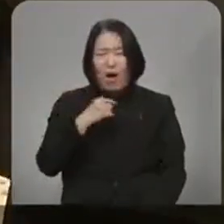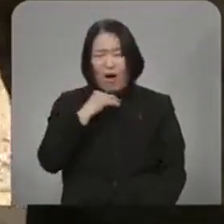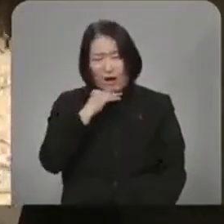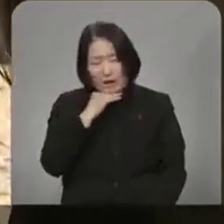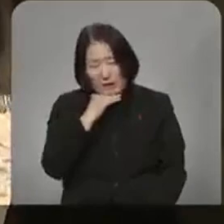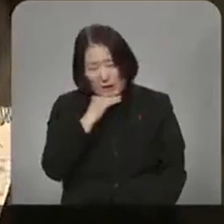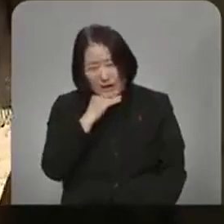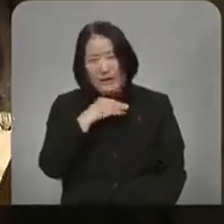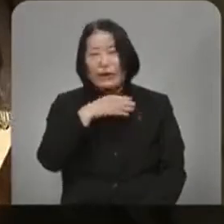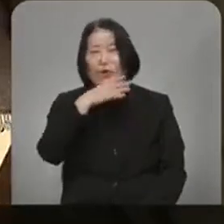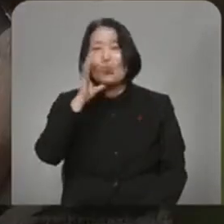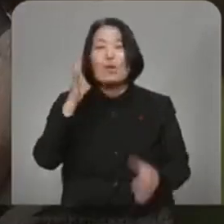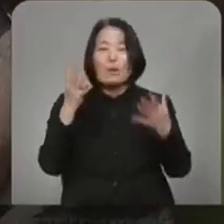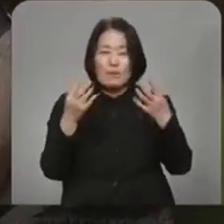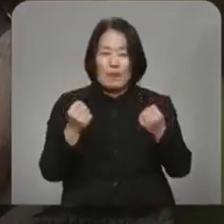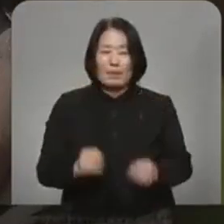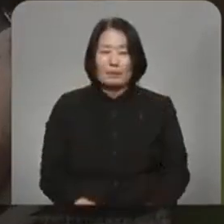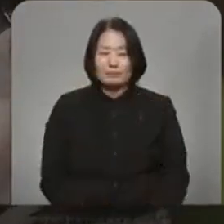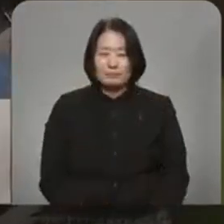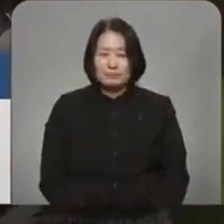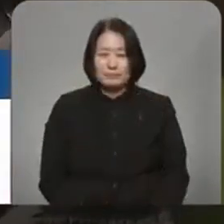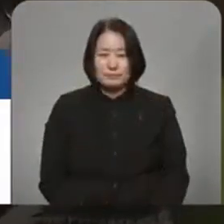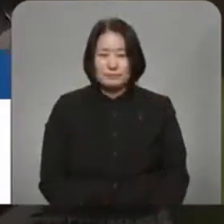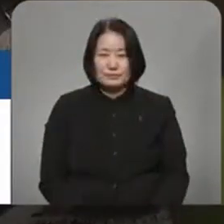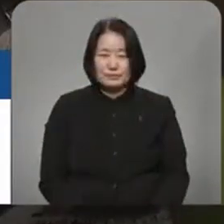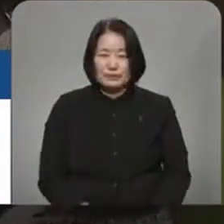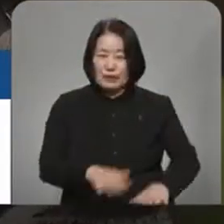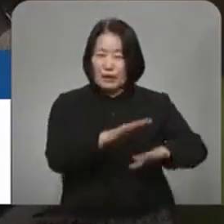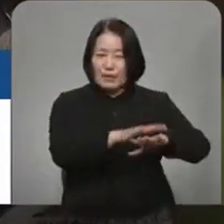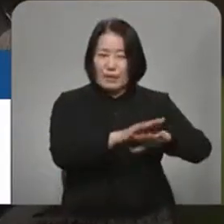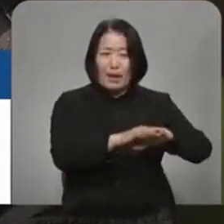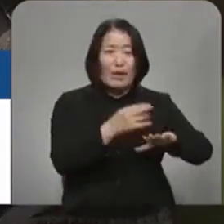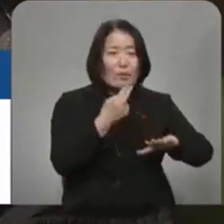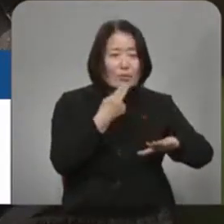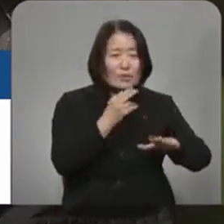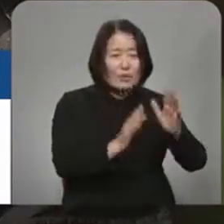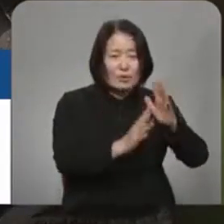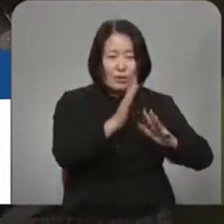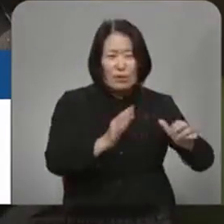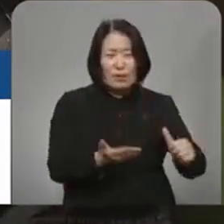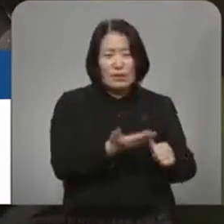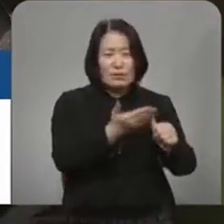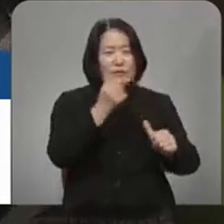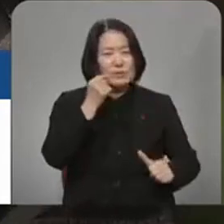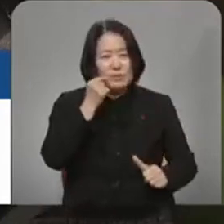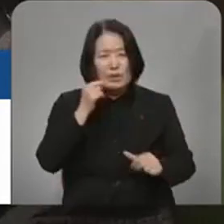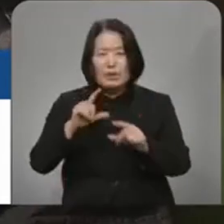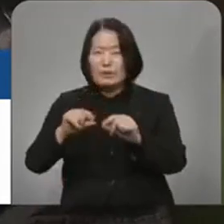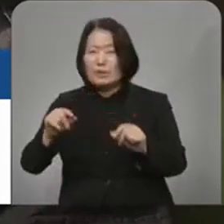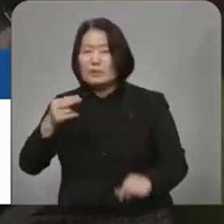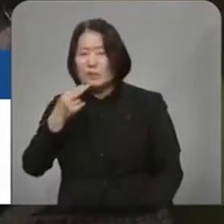많습니다. 논밭이 있어서 뭐 야채를 키우는 것도 아니고 반찬거리도 없는 거고.